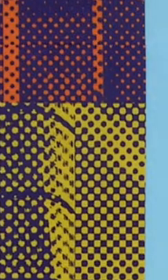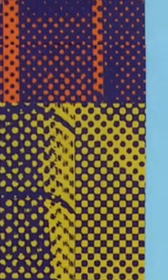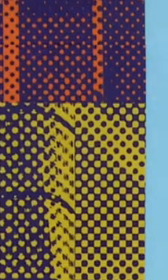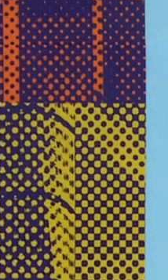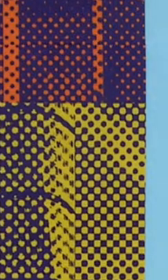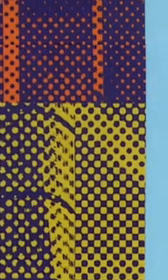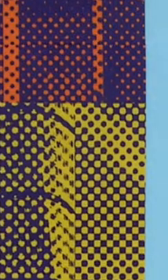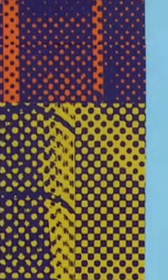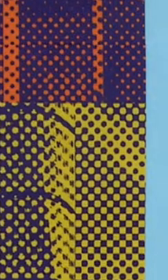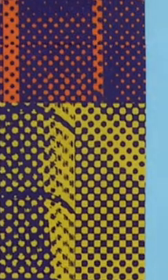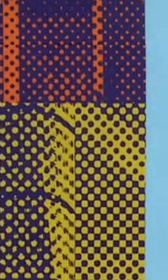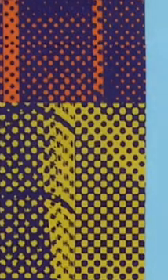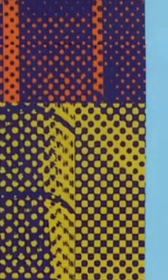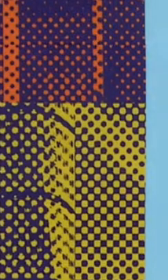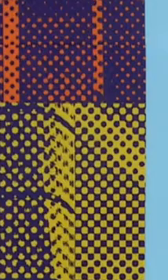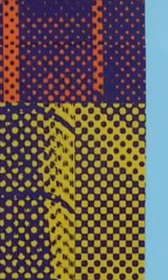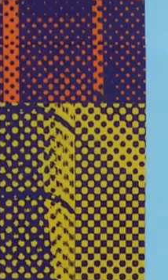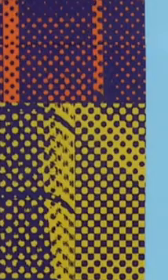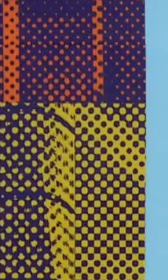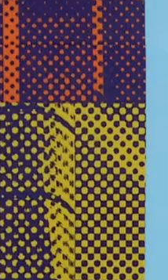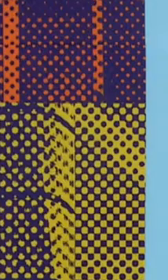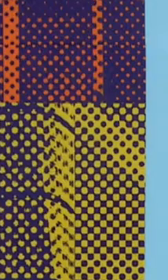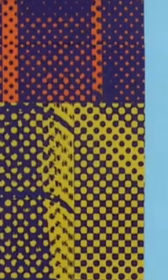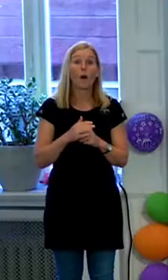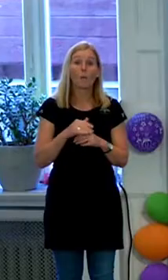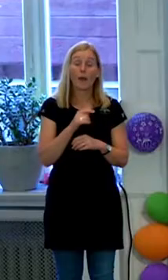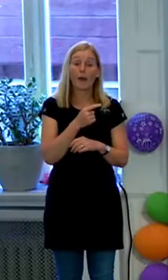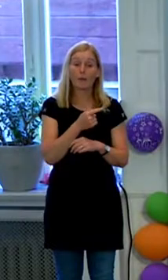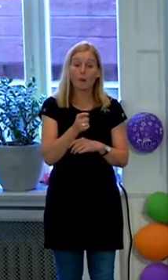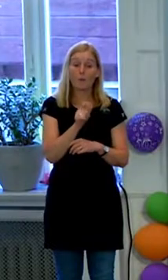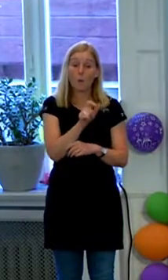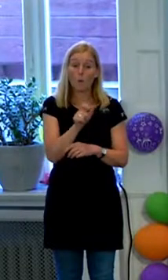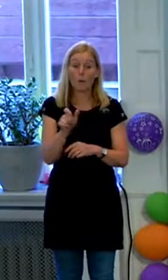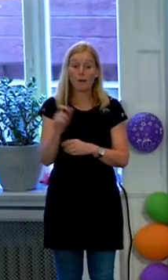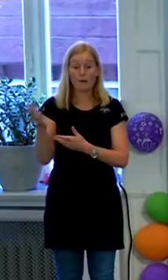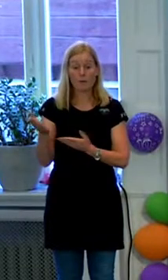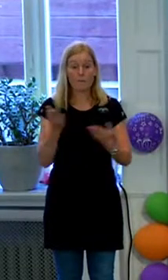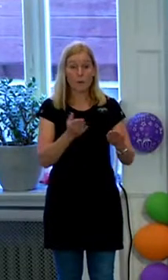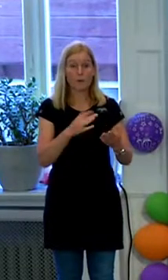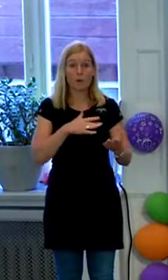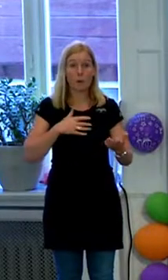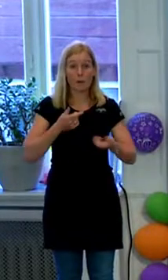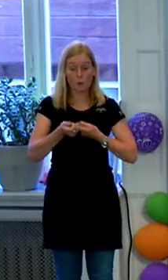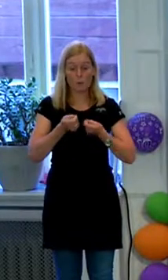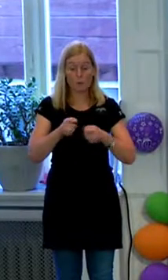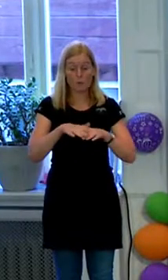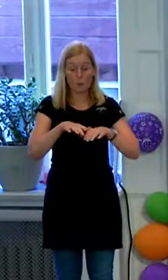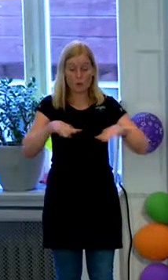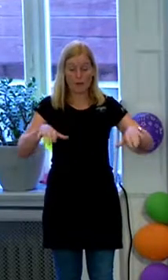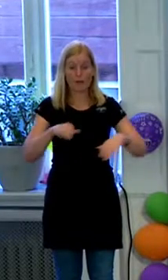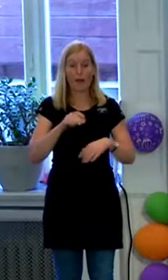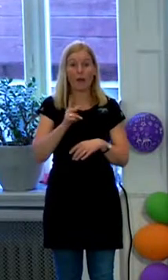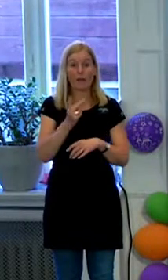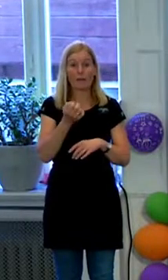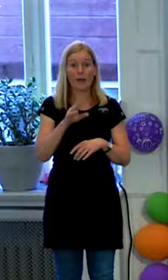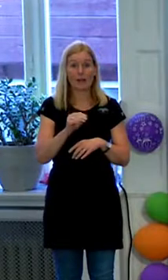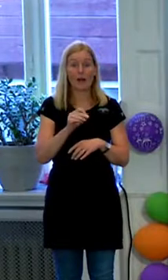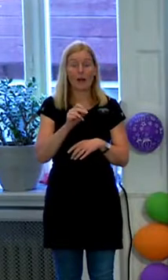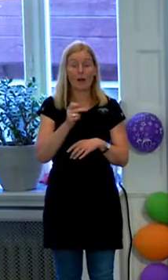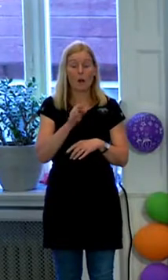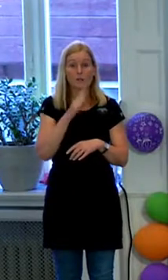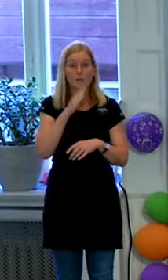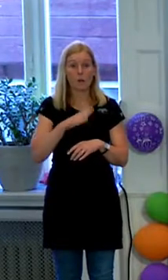i publiken. Och med de orden så vill jag då bjuda upp vår moderator Katarina Rolfsdotter Jansson på